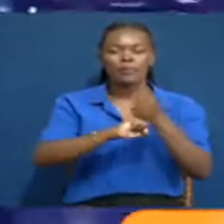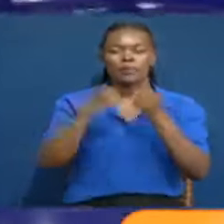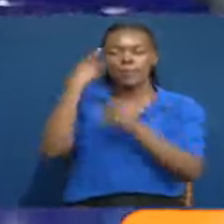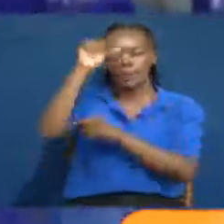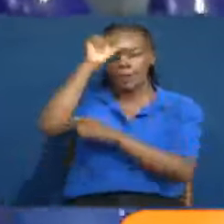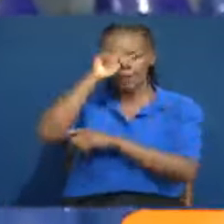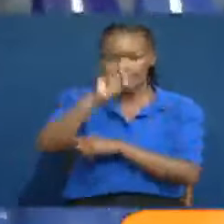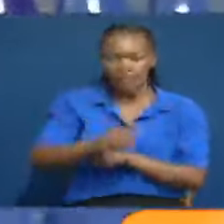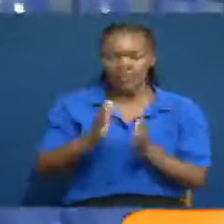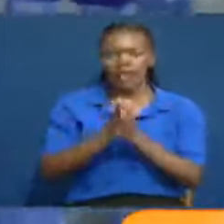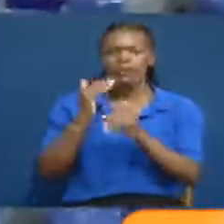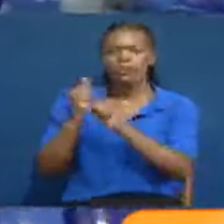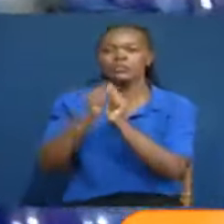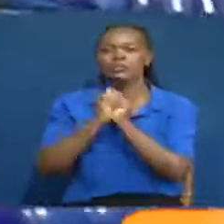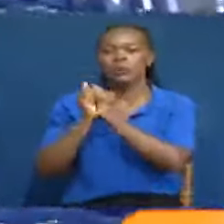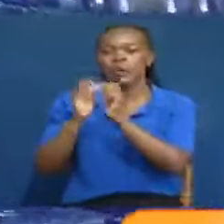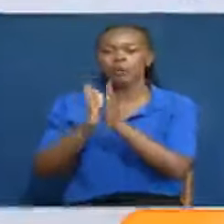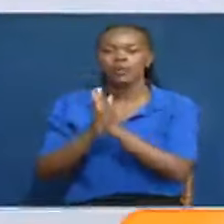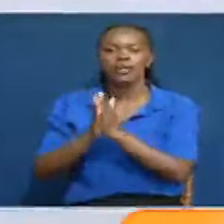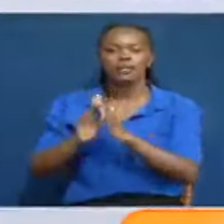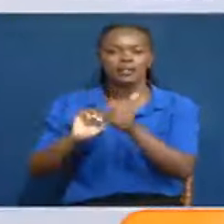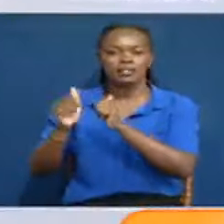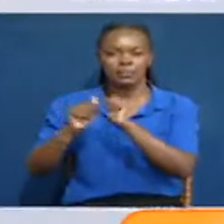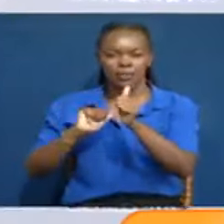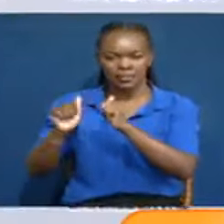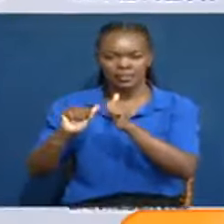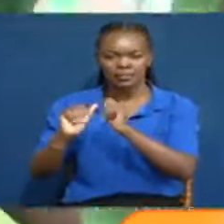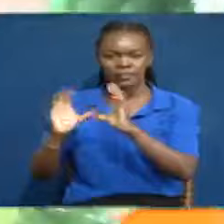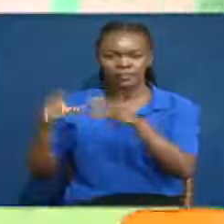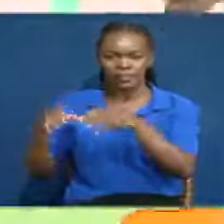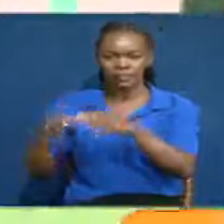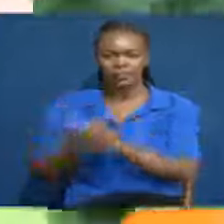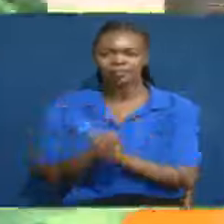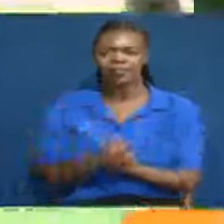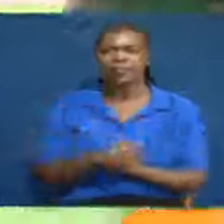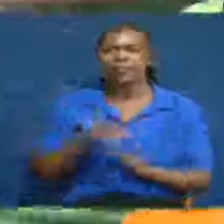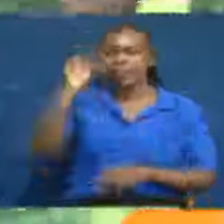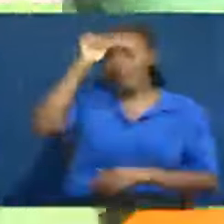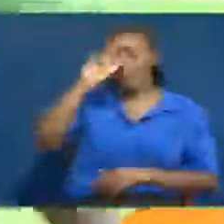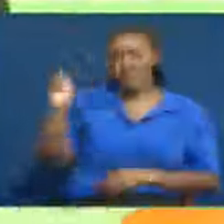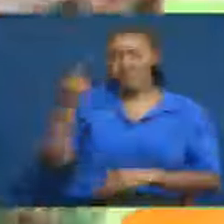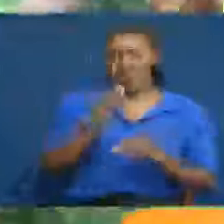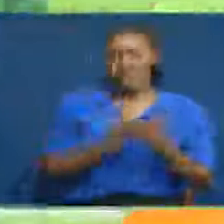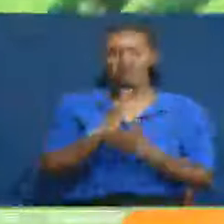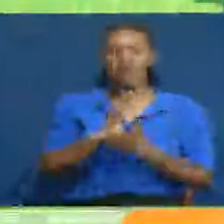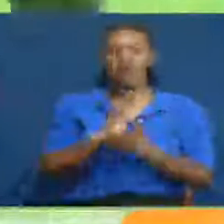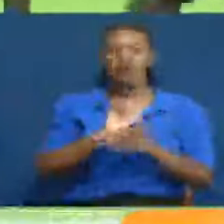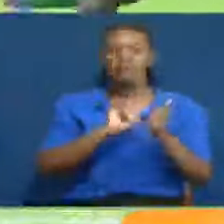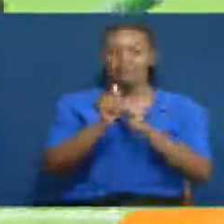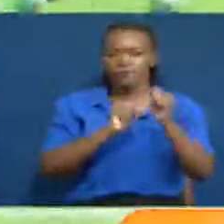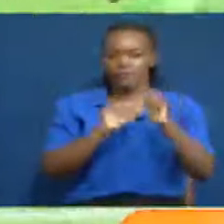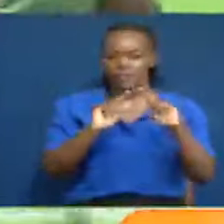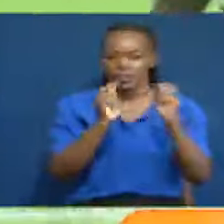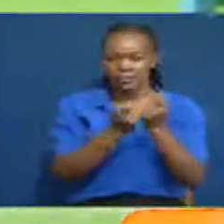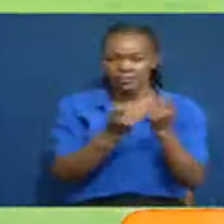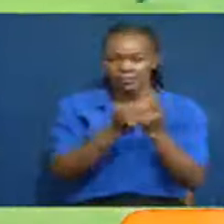sawa na ushirikiano mkubwa na shirikisho la mchezo wa soka kwenye taifa andalizi. Serikali ya Kenya kupitia Wizara ya Michezo sasa ikilenga kuhakikisha timu za